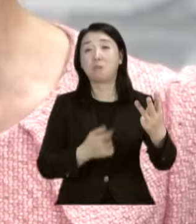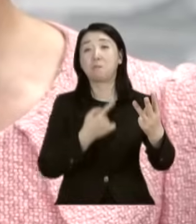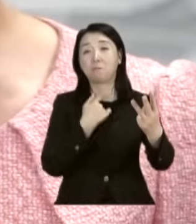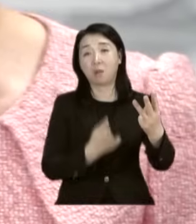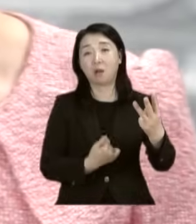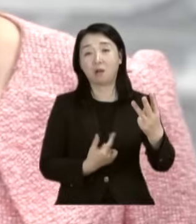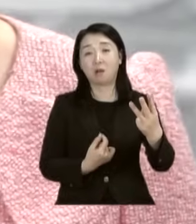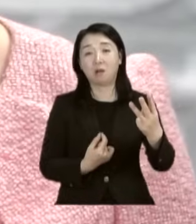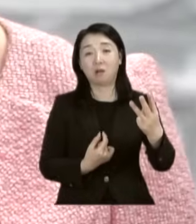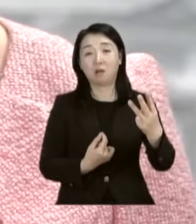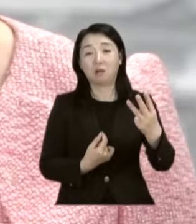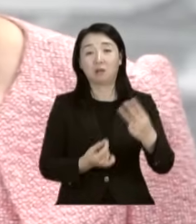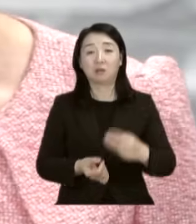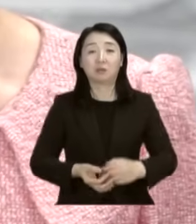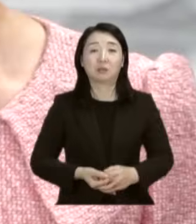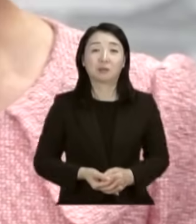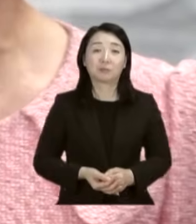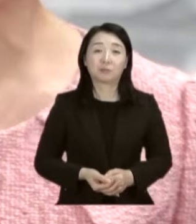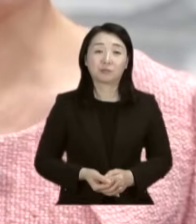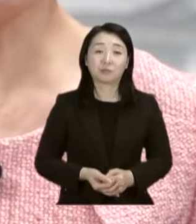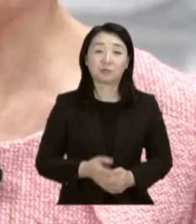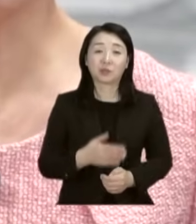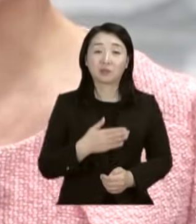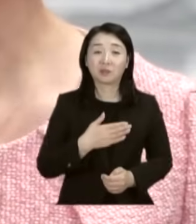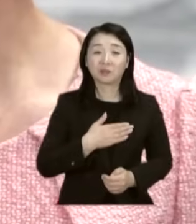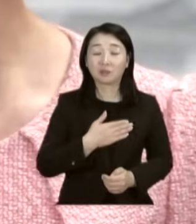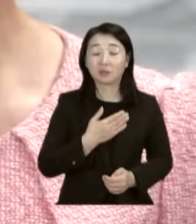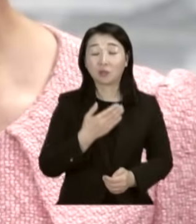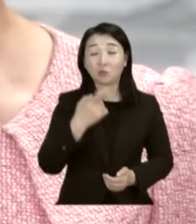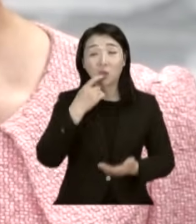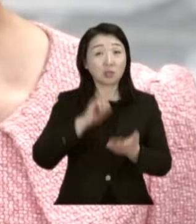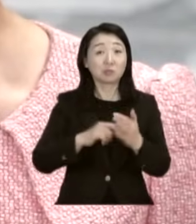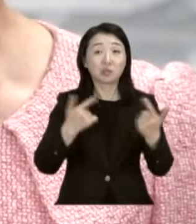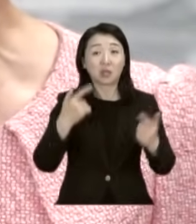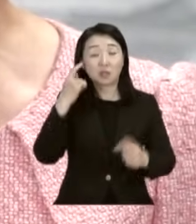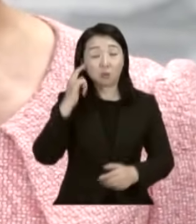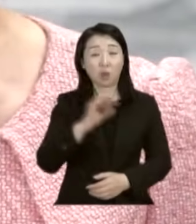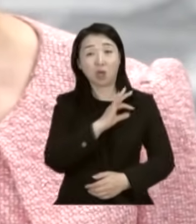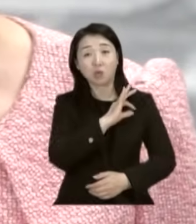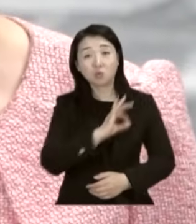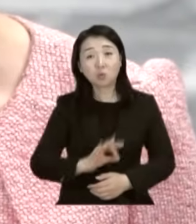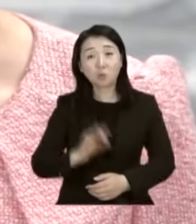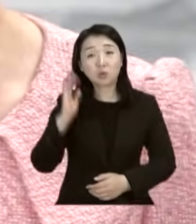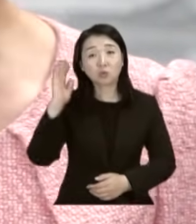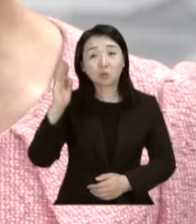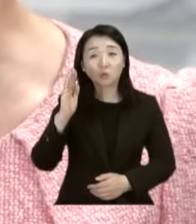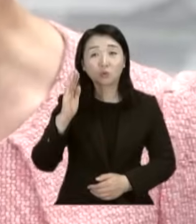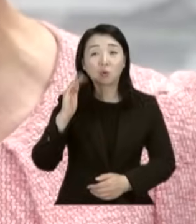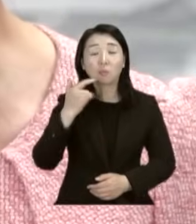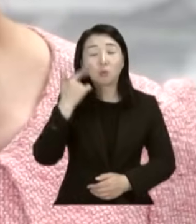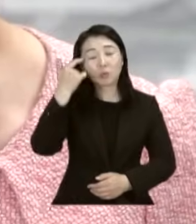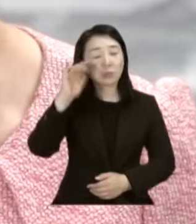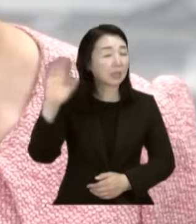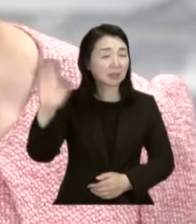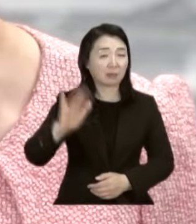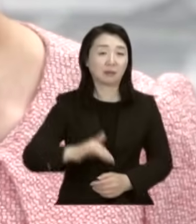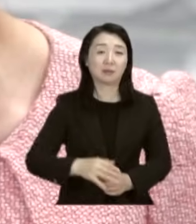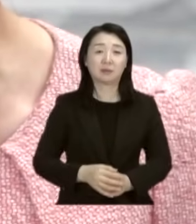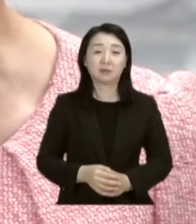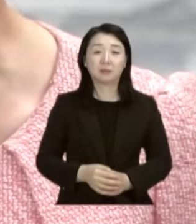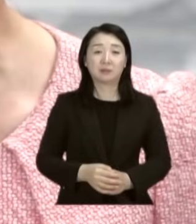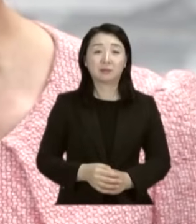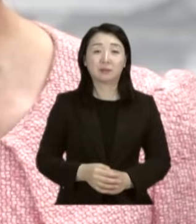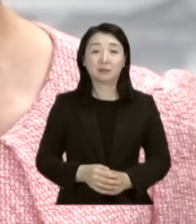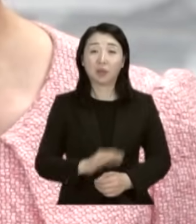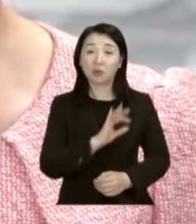거예요 아 세 번 다가 욕기네네 맞아요 저는 근데 그게 쉽지 않다 생각하거든요 욕기 내용 욕기 설교는 목사님들도 잘 안 하세요